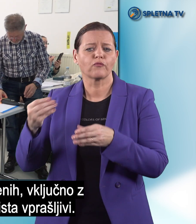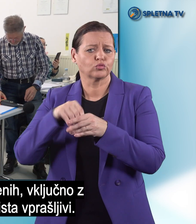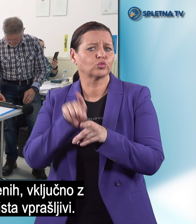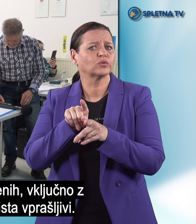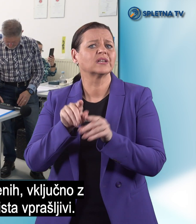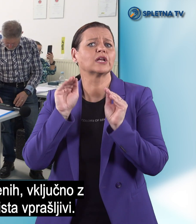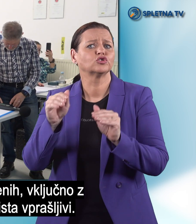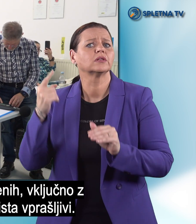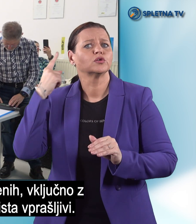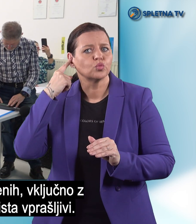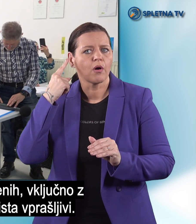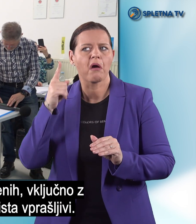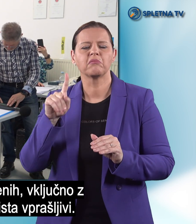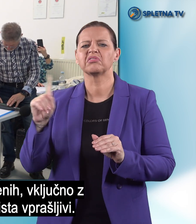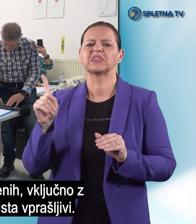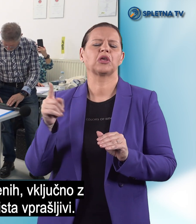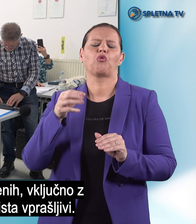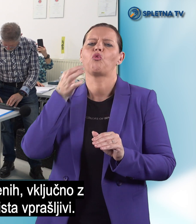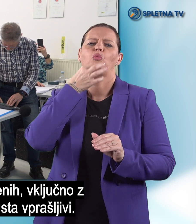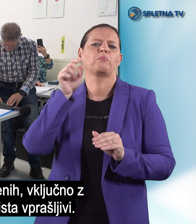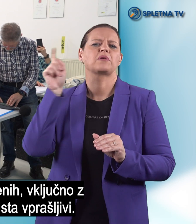nista vprašljivi.